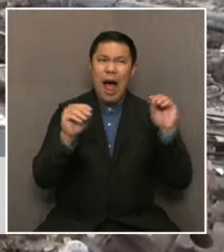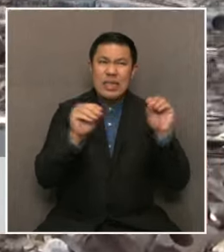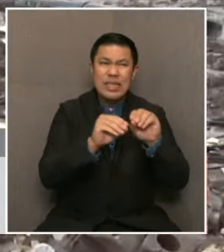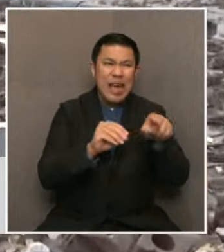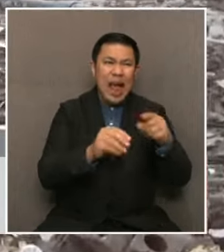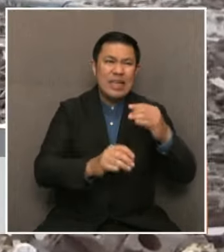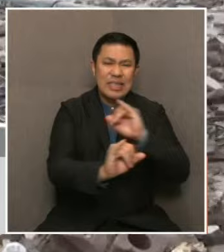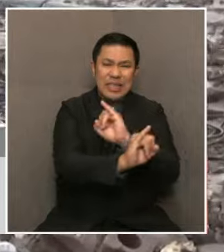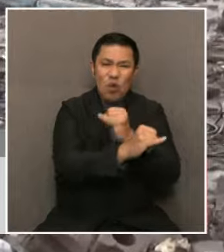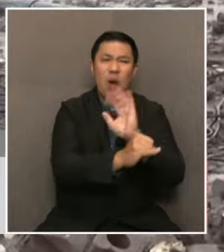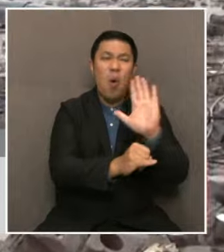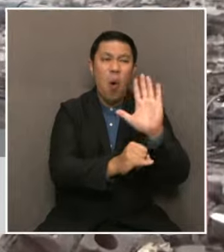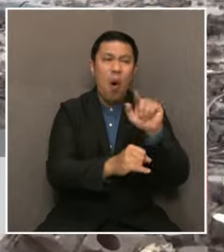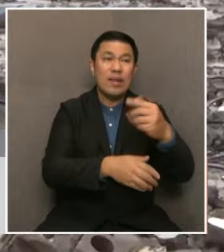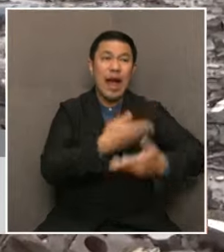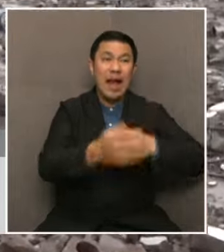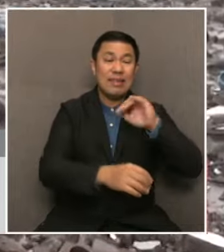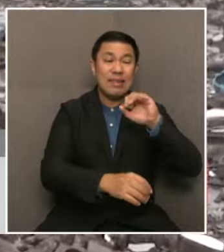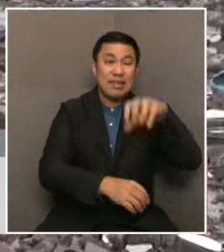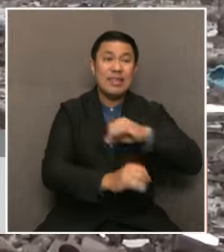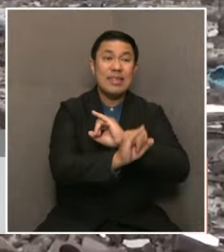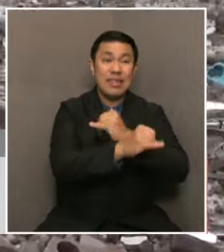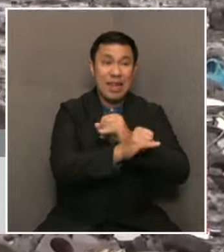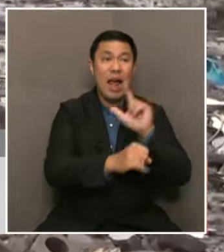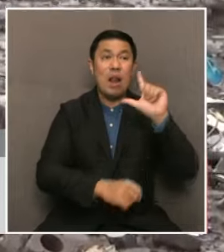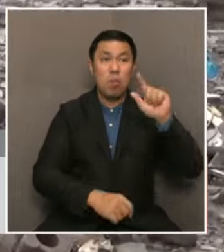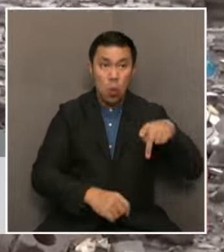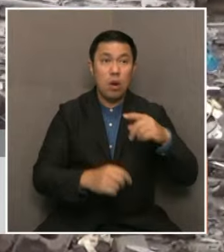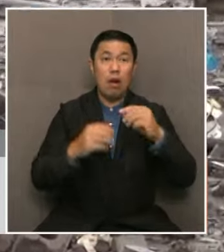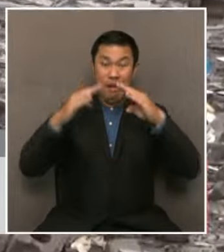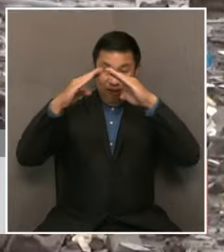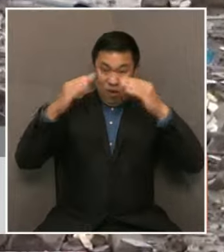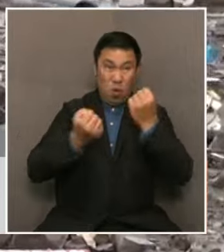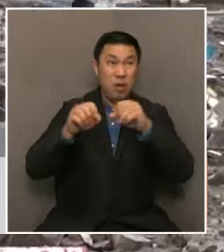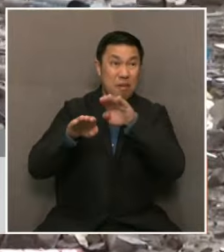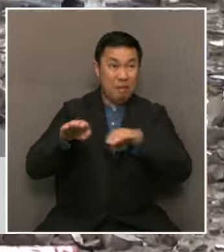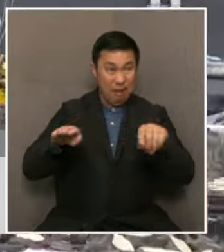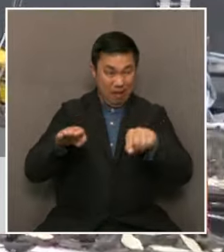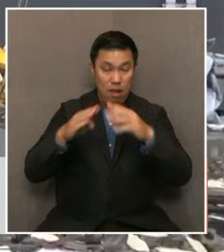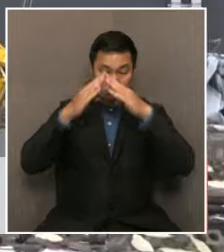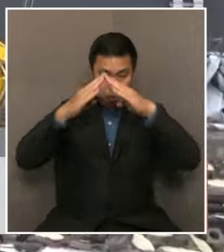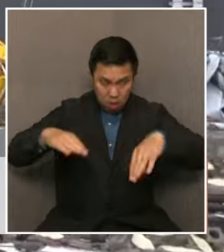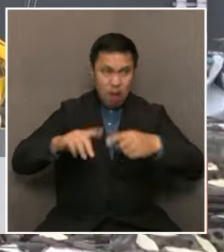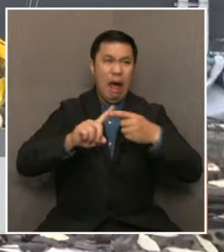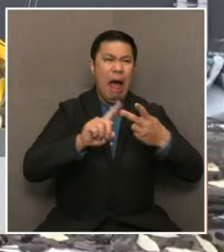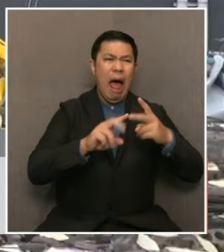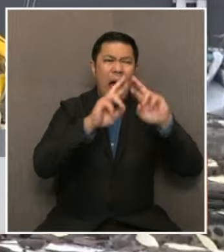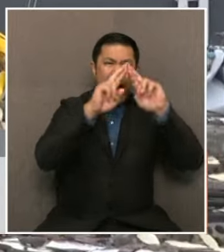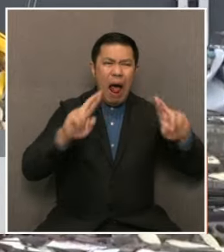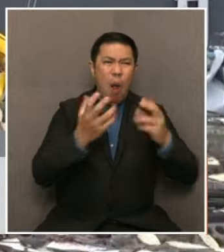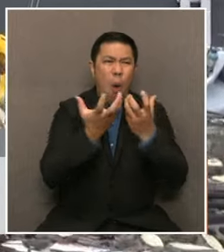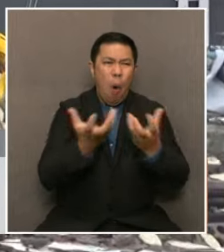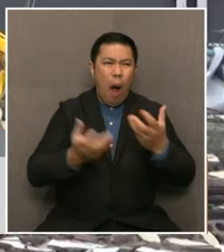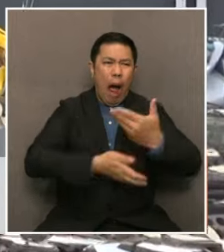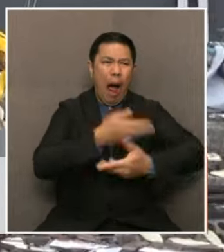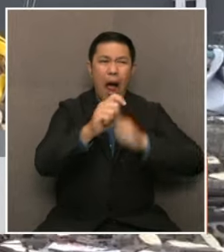พูนโครงหลังคาที่จอดรถบางส่วนพังถล่มลงมาครับที่ร้าน Global House ตั้งอยู่ในพื้นที่หมู่5ตำบลเวีย